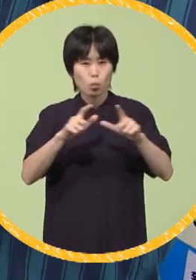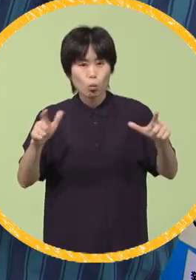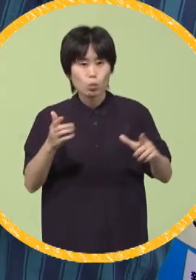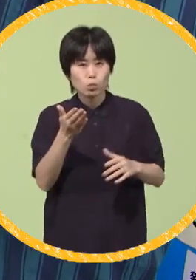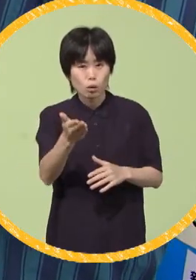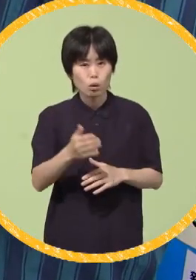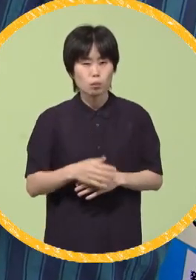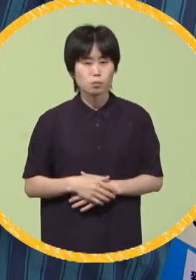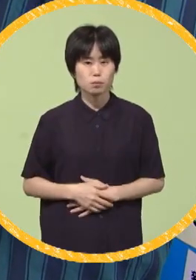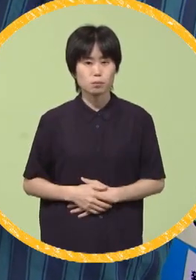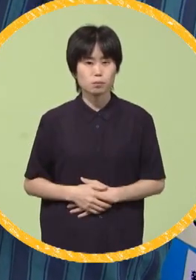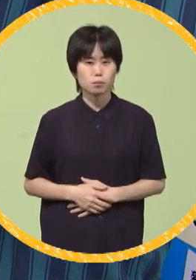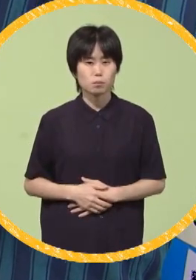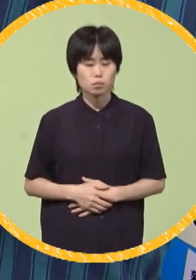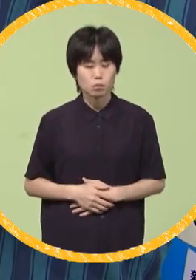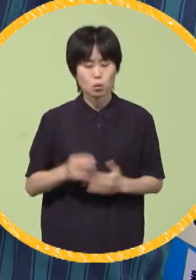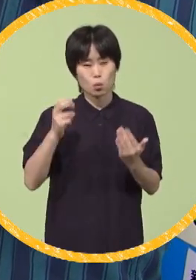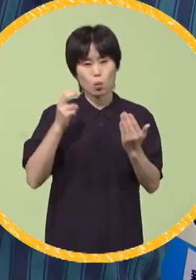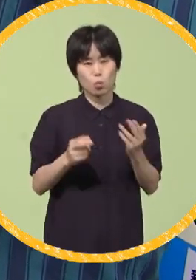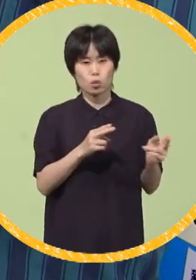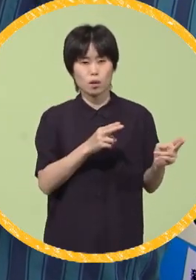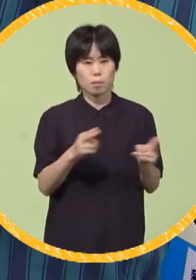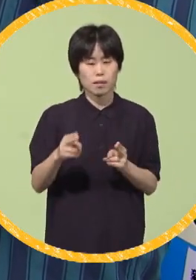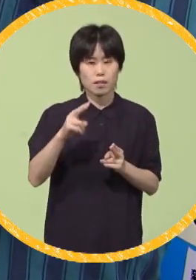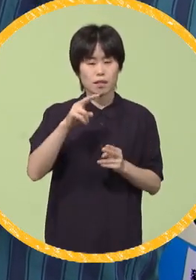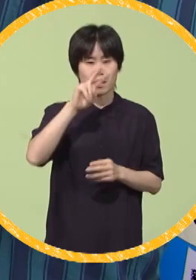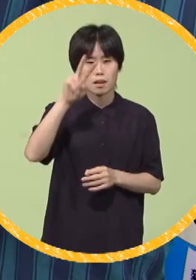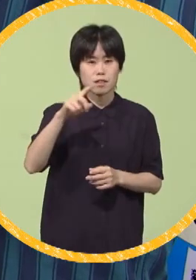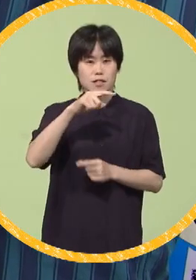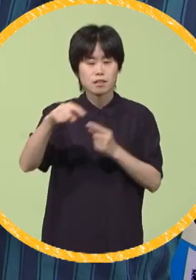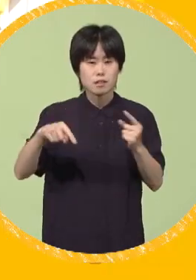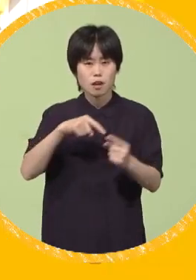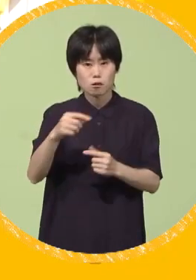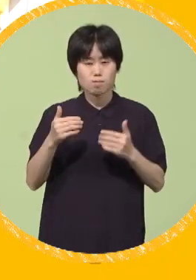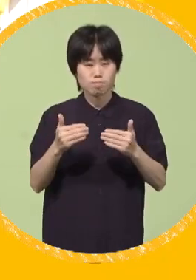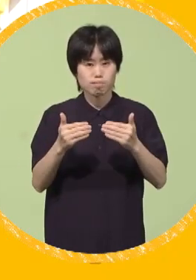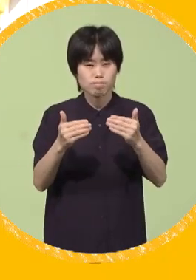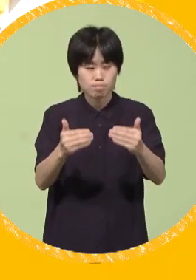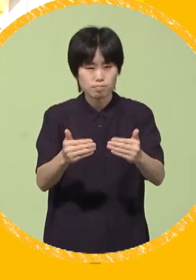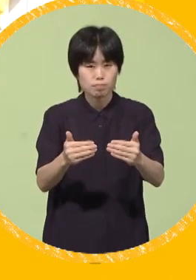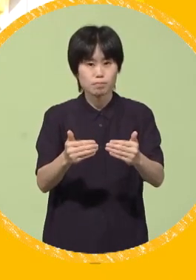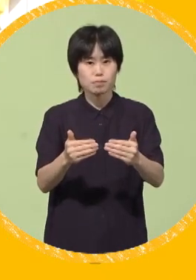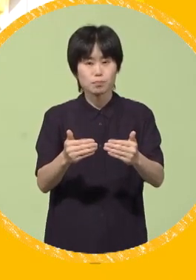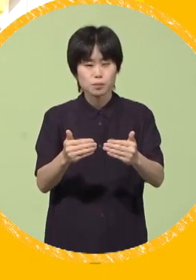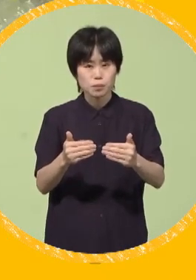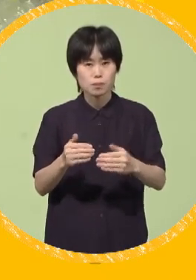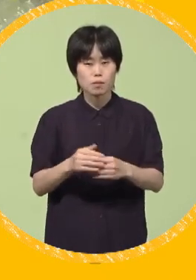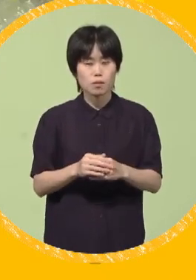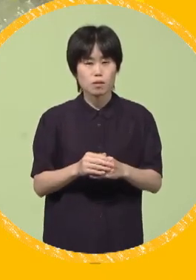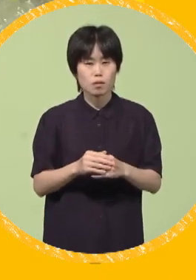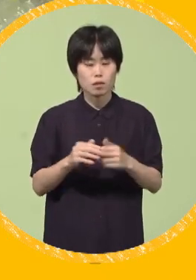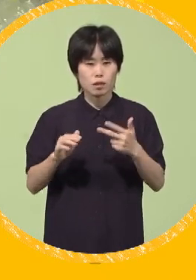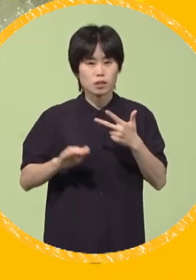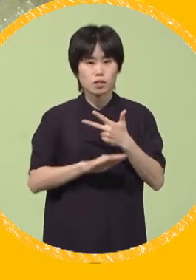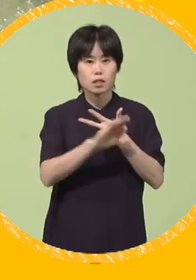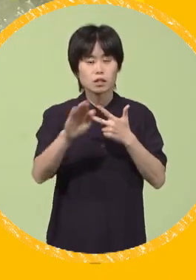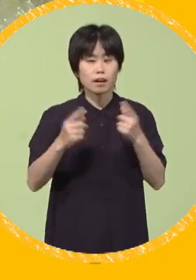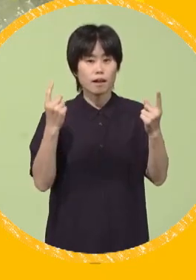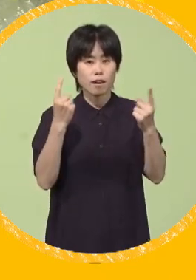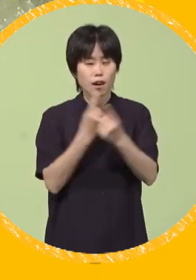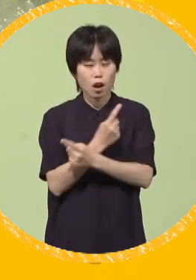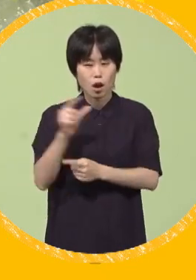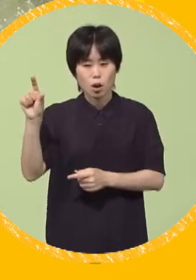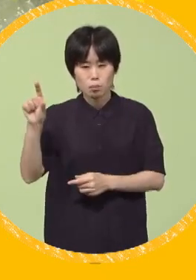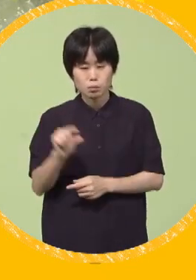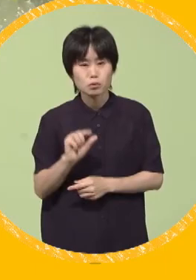ですか？ 法の整備やですね、はい、リサイクルリデュースの促進などによって、かなり、資源化また減量化は